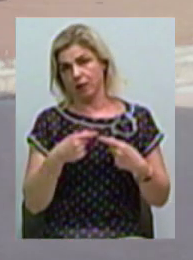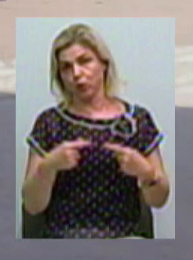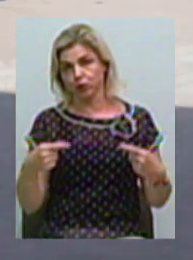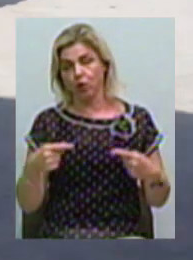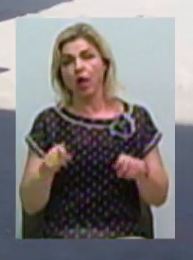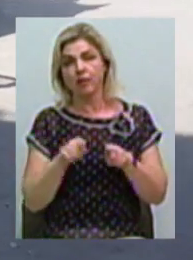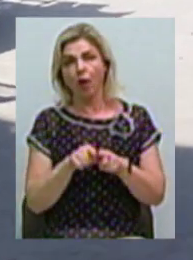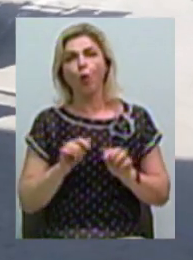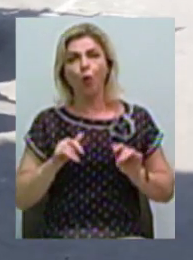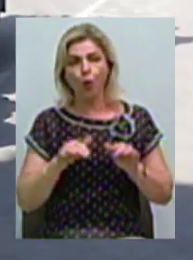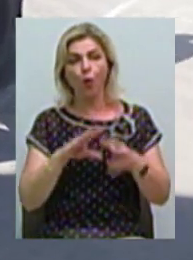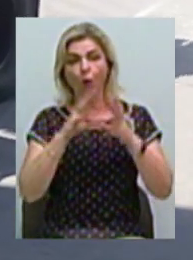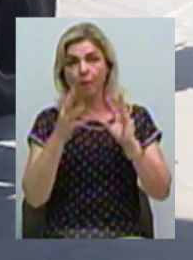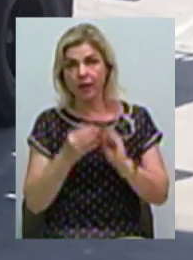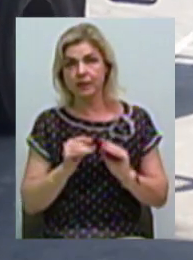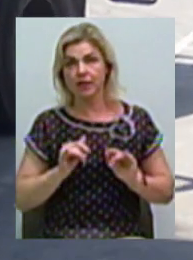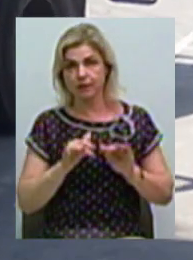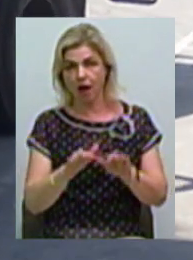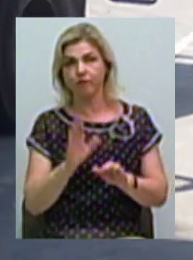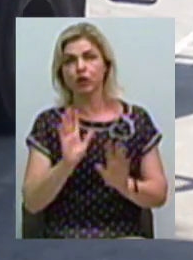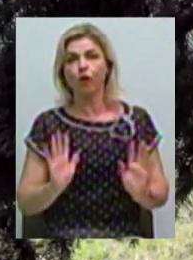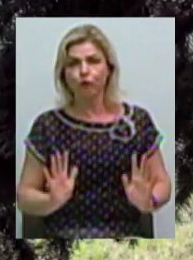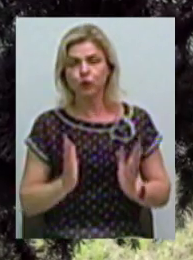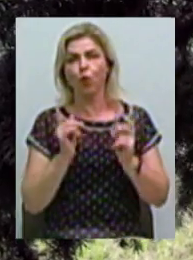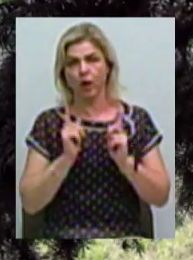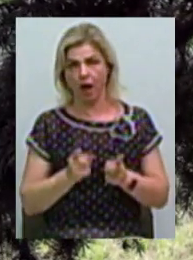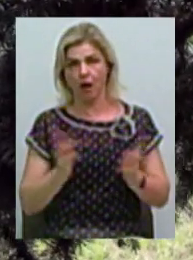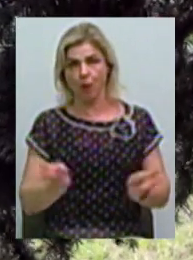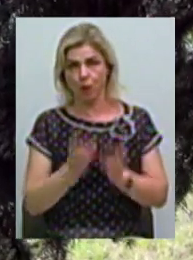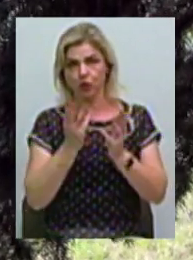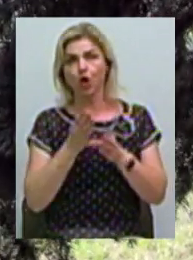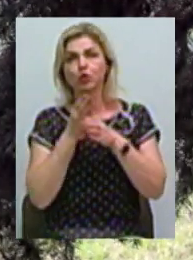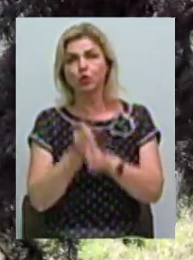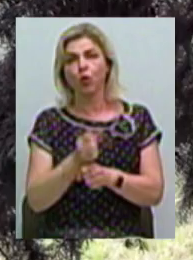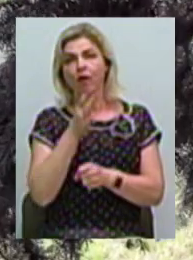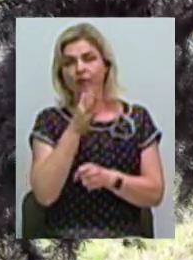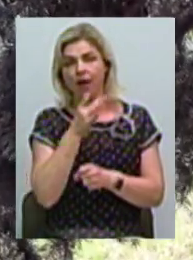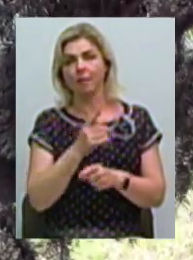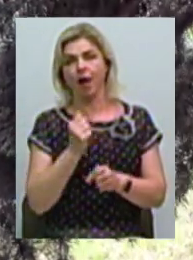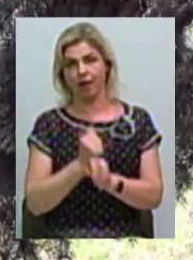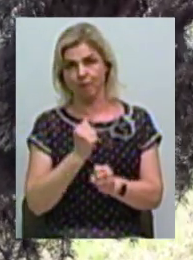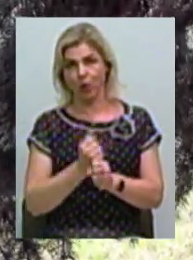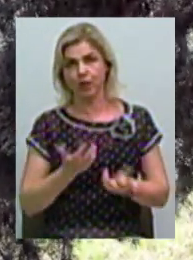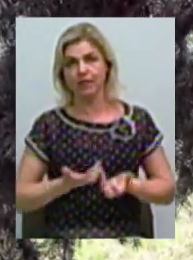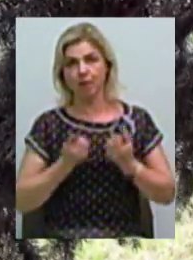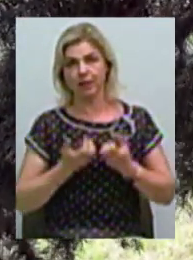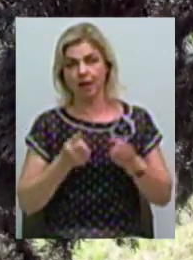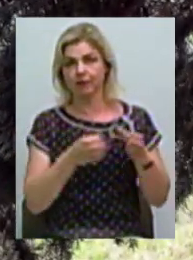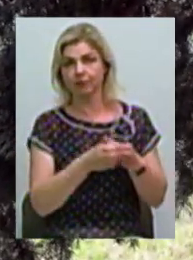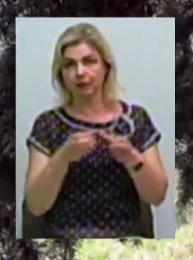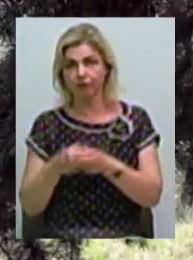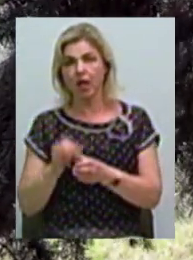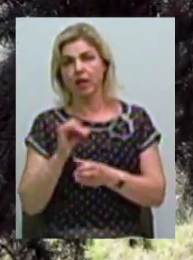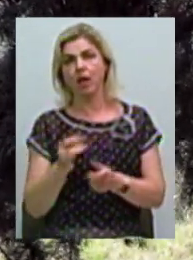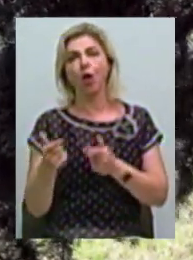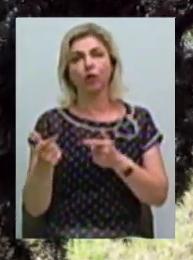Даний комплекс заходів у разі виникнення реальної пожежі не лише скоротить час роботи пожежно-рятувальних підрозділів, а й гарантуватиме